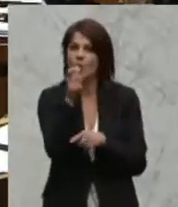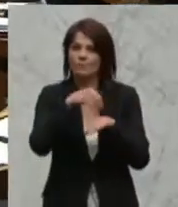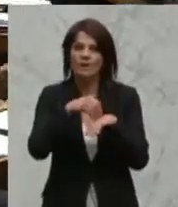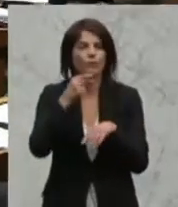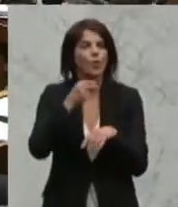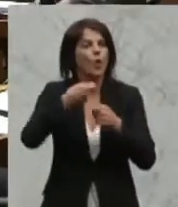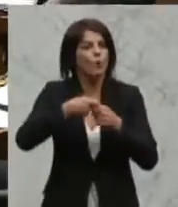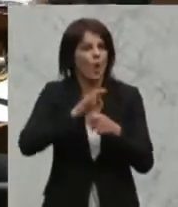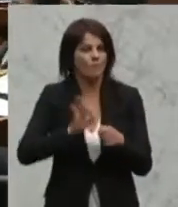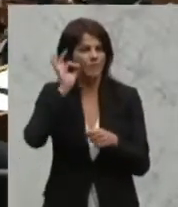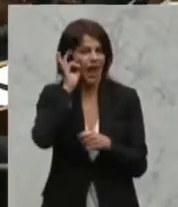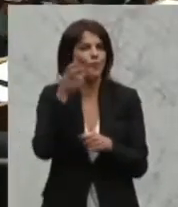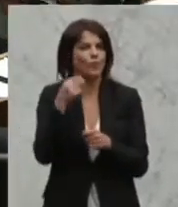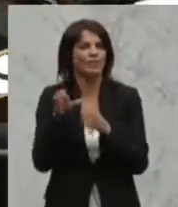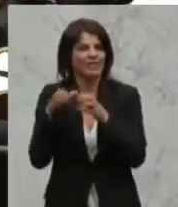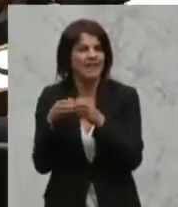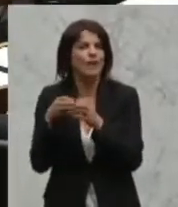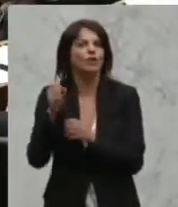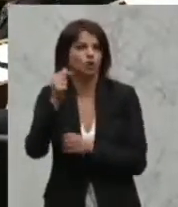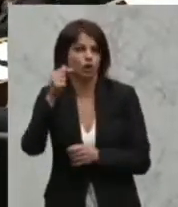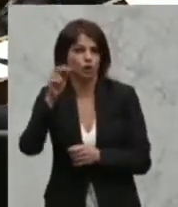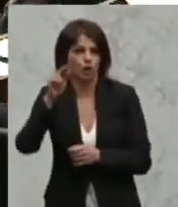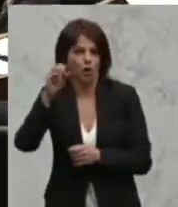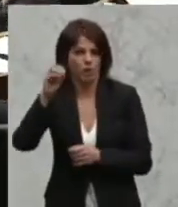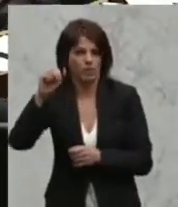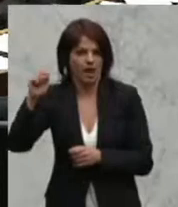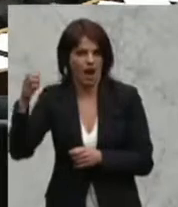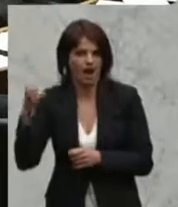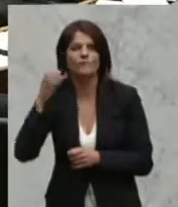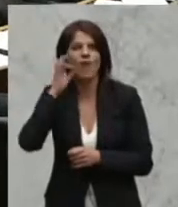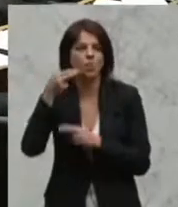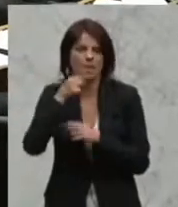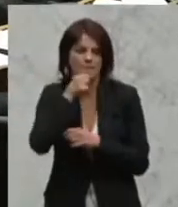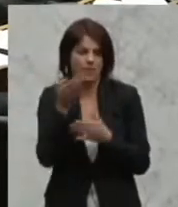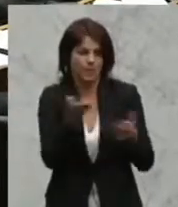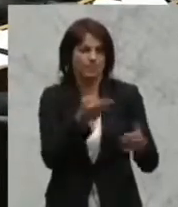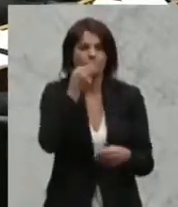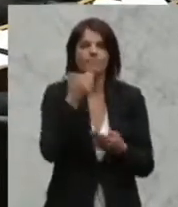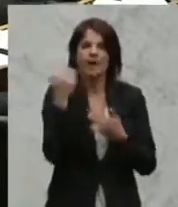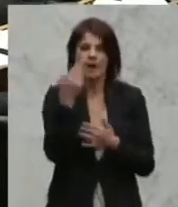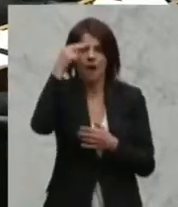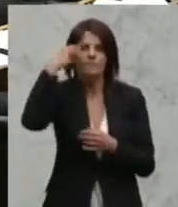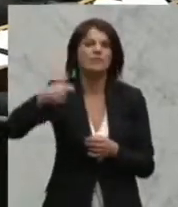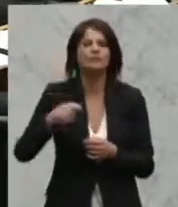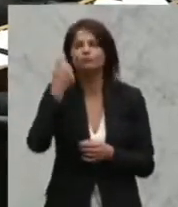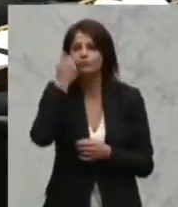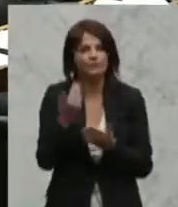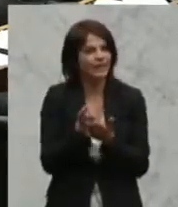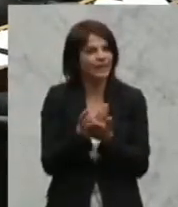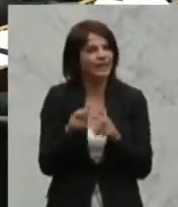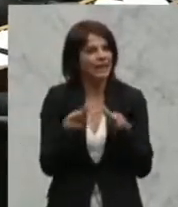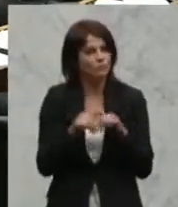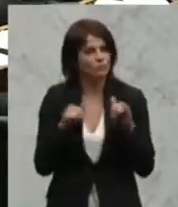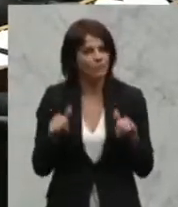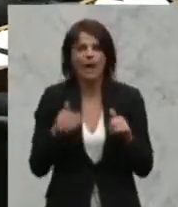Nächste Rednerin ist noch in dazugekommen, die Clubobfrau des Teams Dronach, Katrin Nachbauer. Sehr geehrte Vertreter auf der